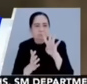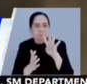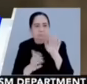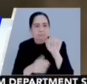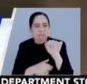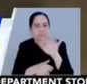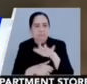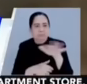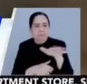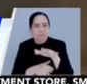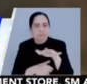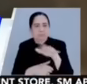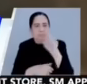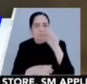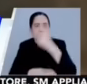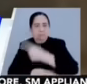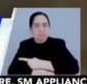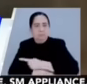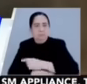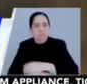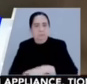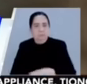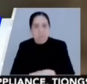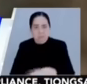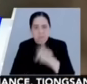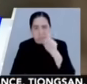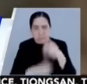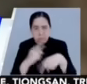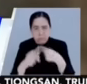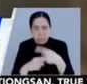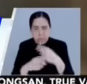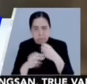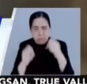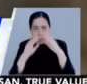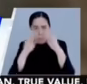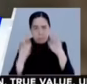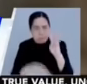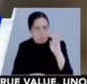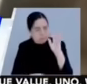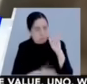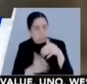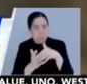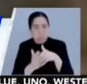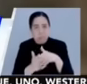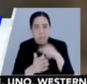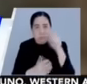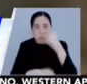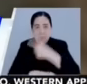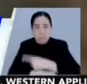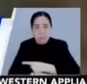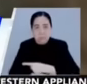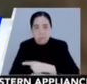45,454.55 per day. Ano po kayang klaseng safe house ito na 45,000 per day ang rental?